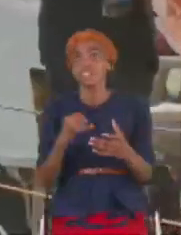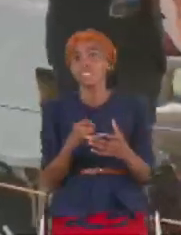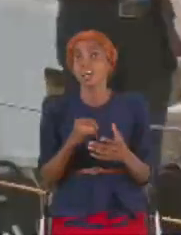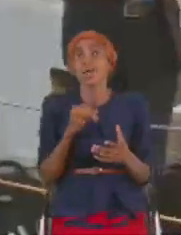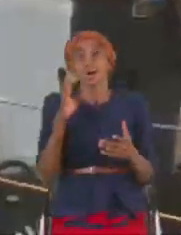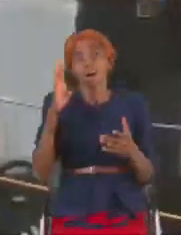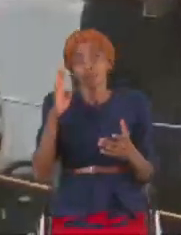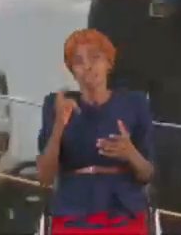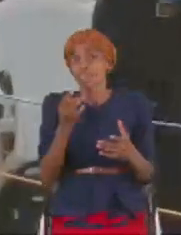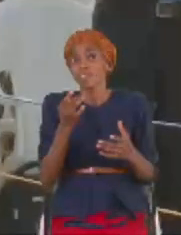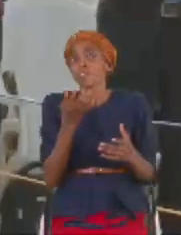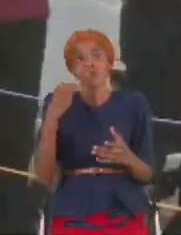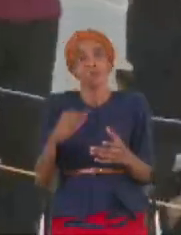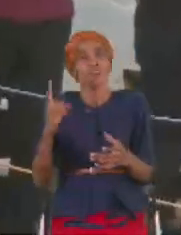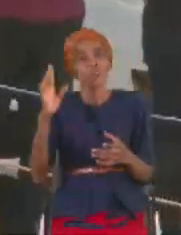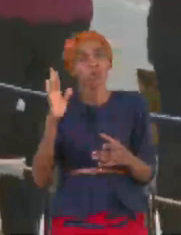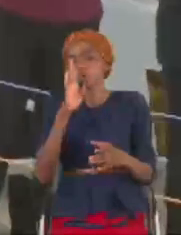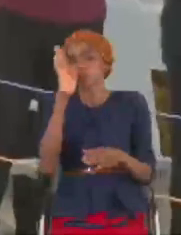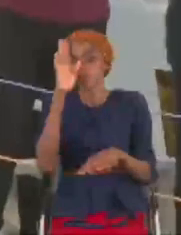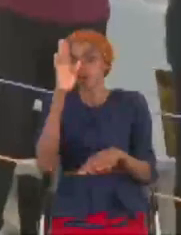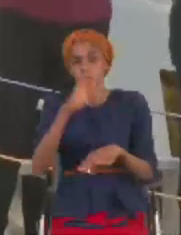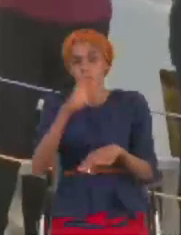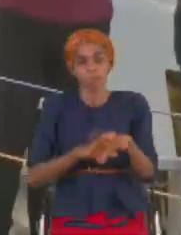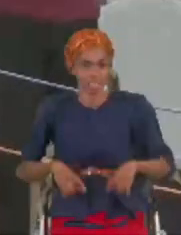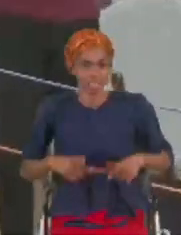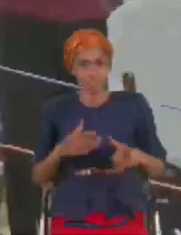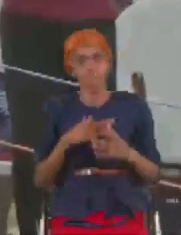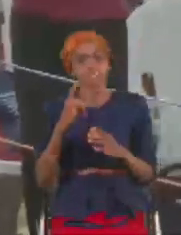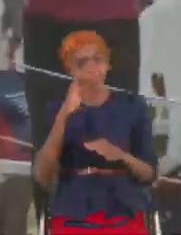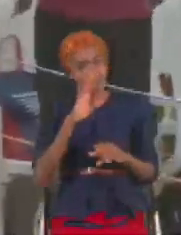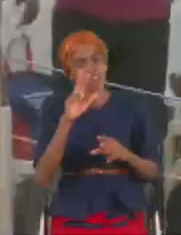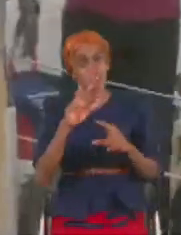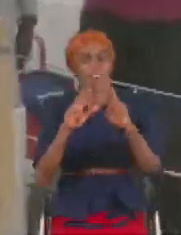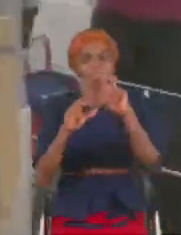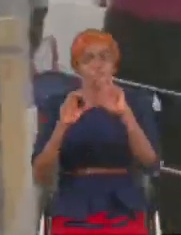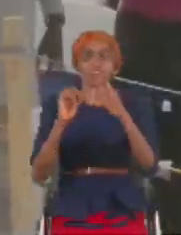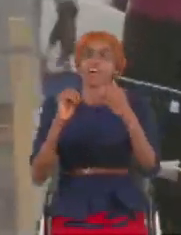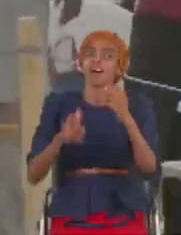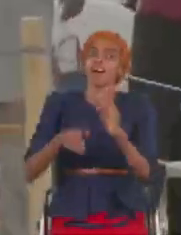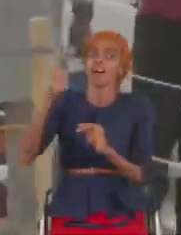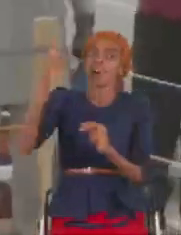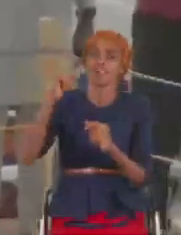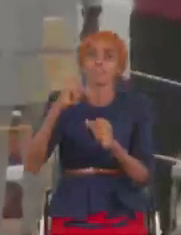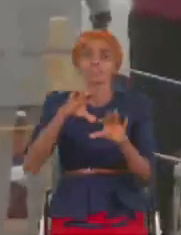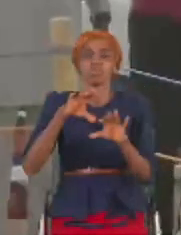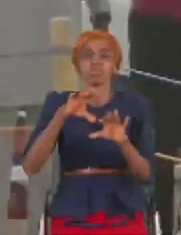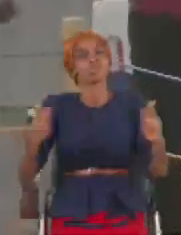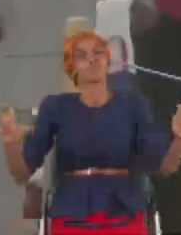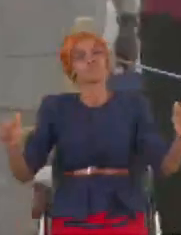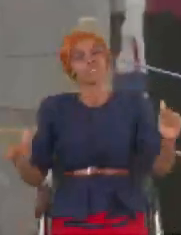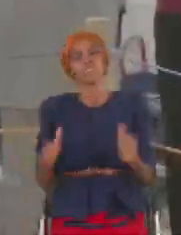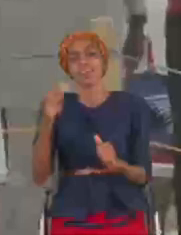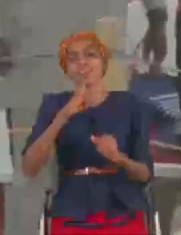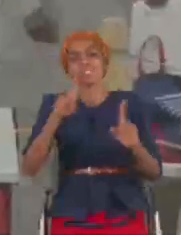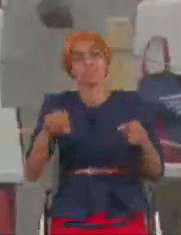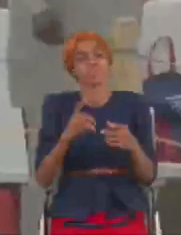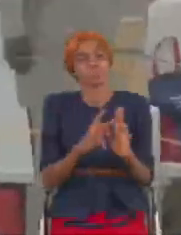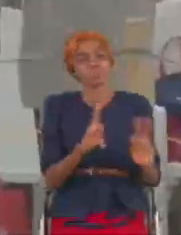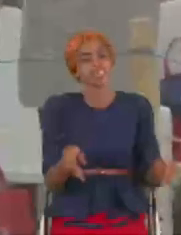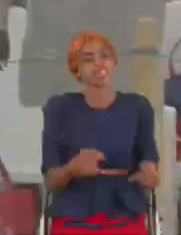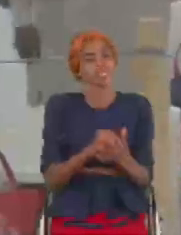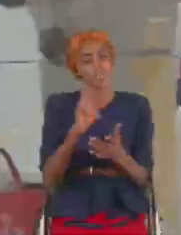faveur de dieu sera cet avis et tu vas gravi pour aller plus haut tu fais là deux plus grandes choses tu iras des